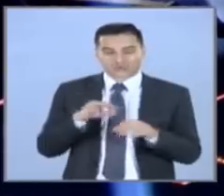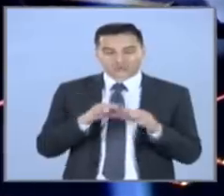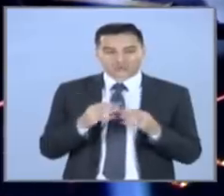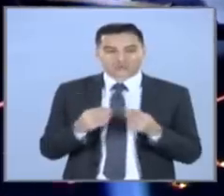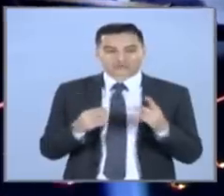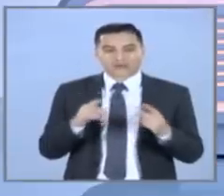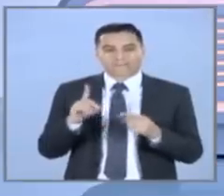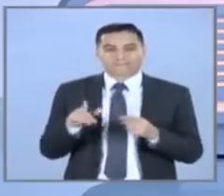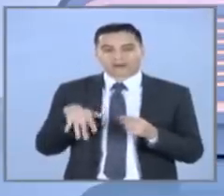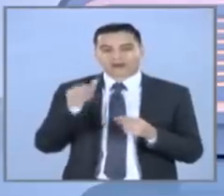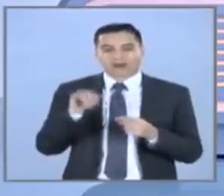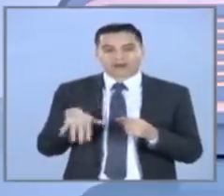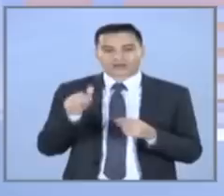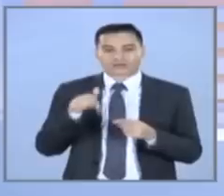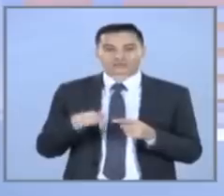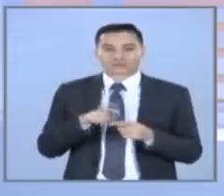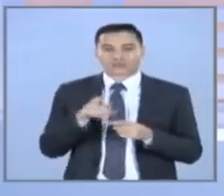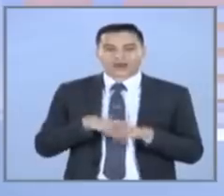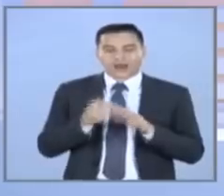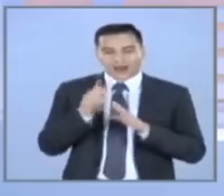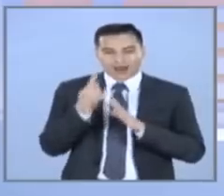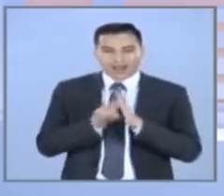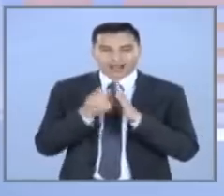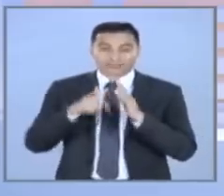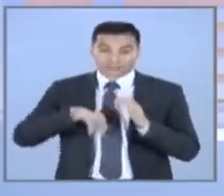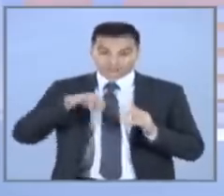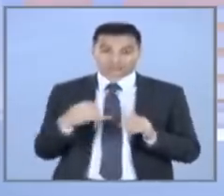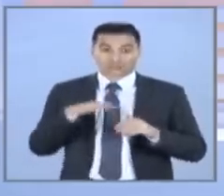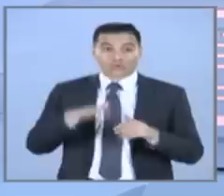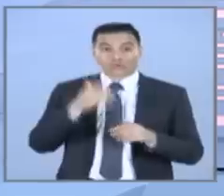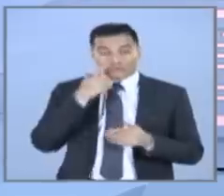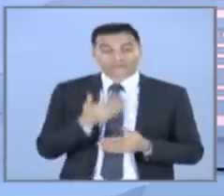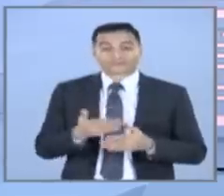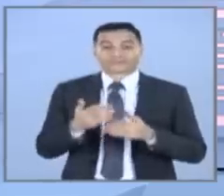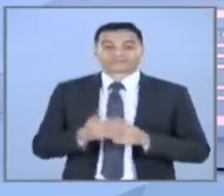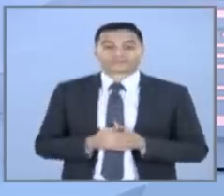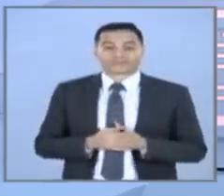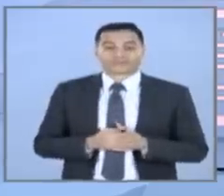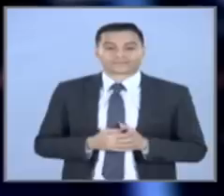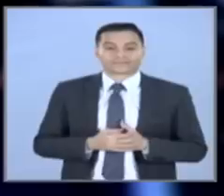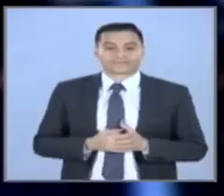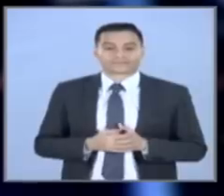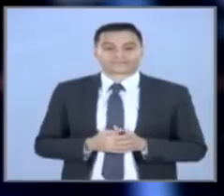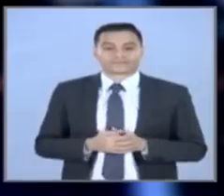عيلة برايا. سؤال في الأدب وحان معاد الجوكر يا دكاترة.